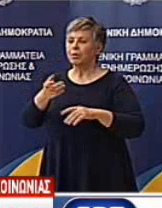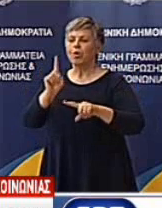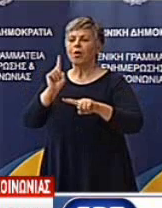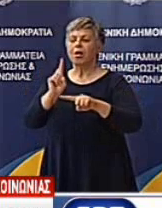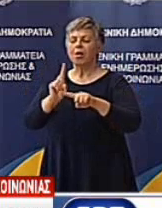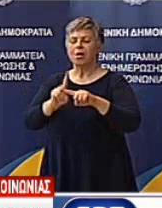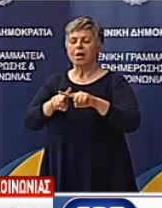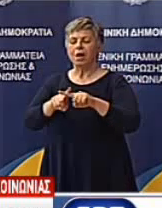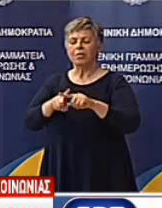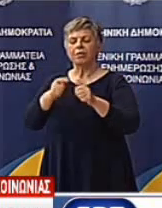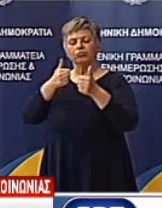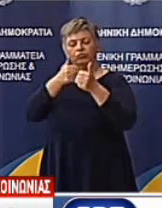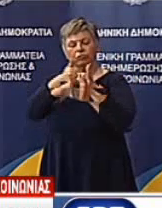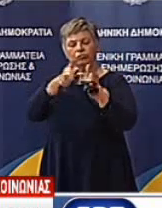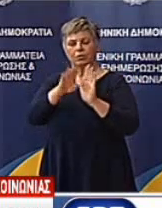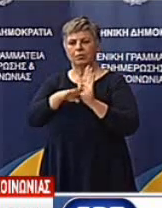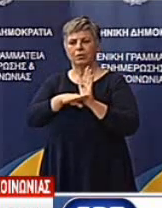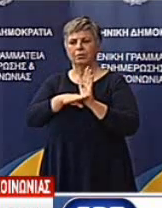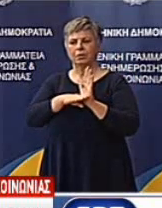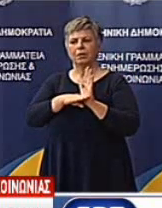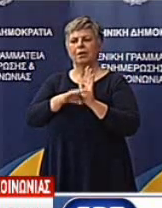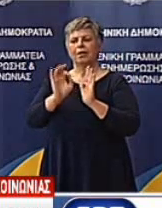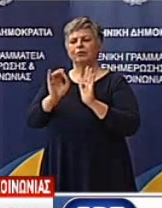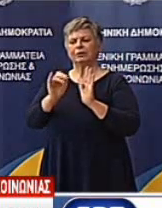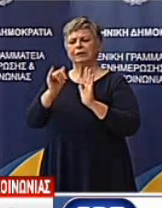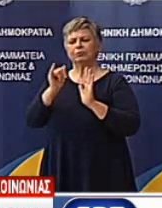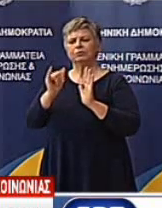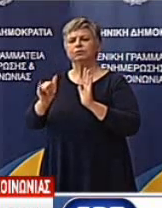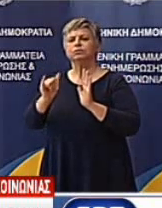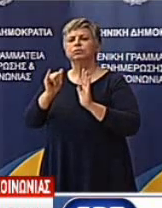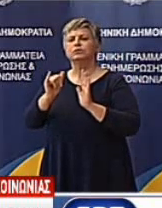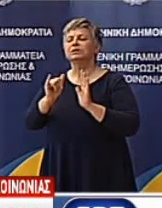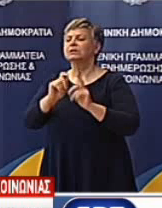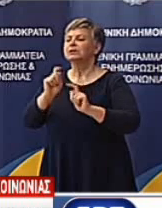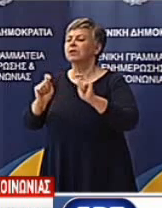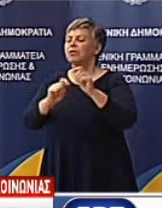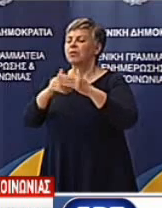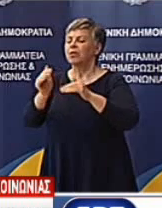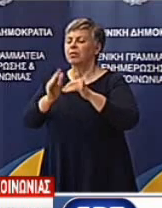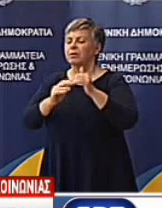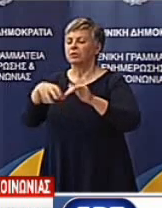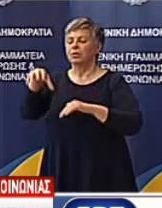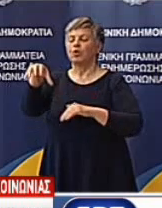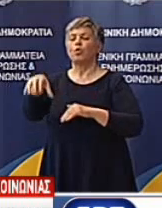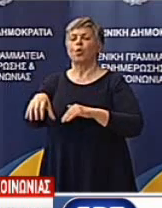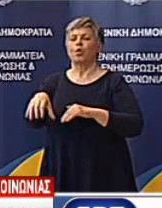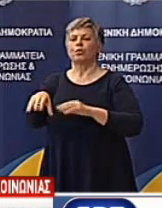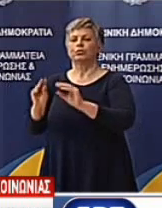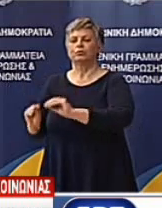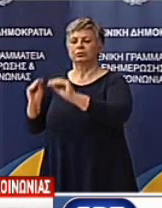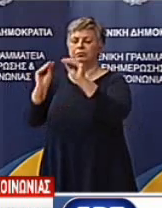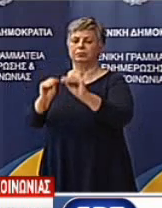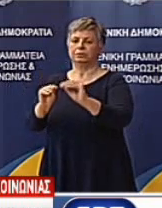μια καθυστέρηση, υπήρξε μια καθυστέρηση όσον αφορά τη δημιουργία των hot spots, το οποίο ως αιτία και τα